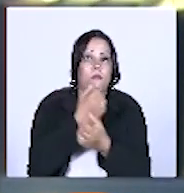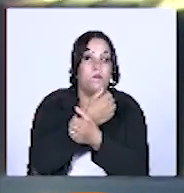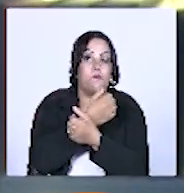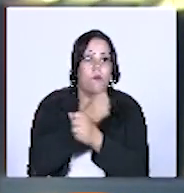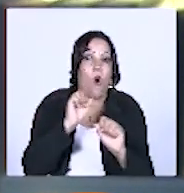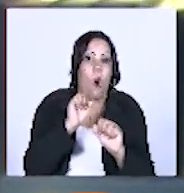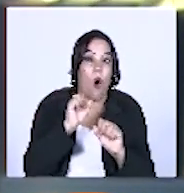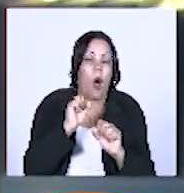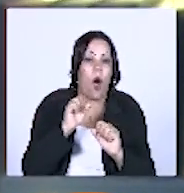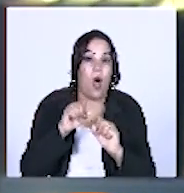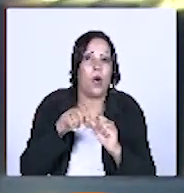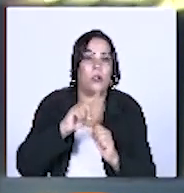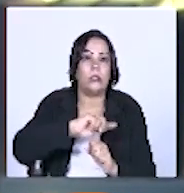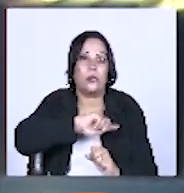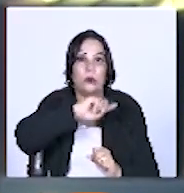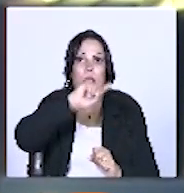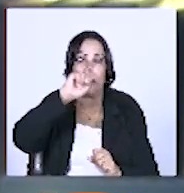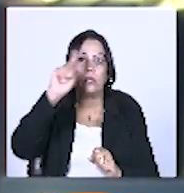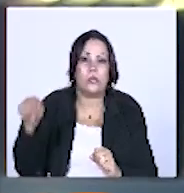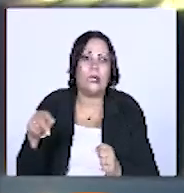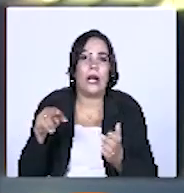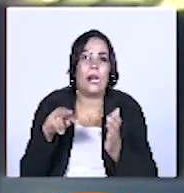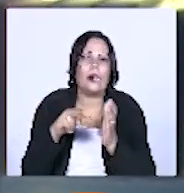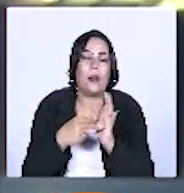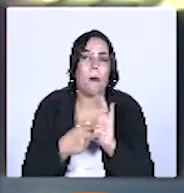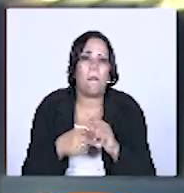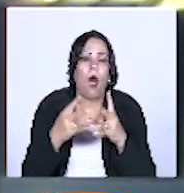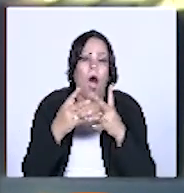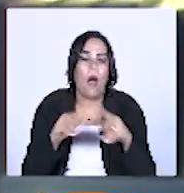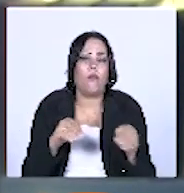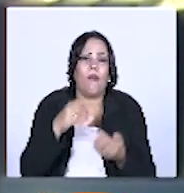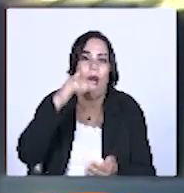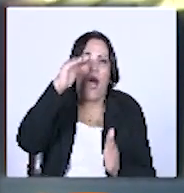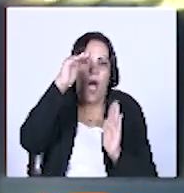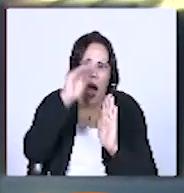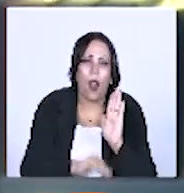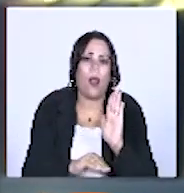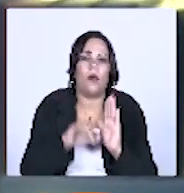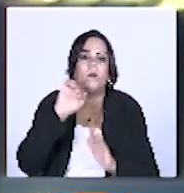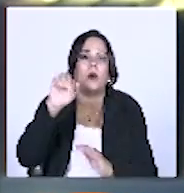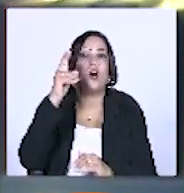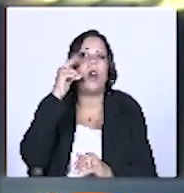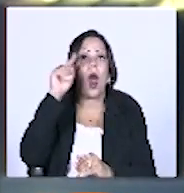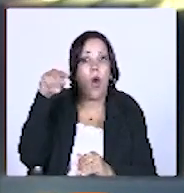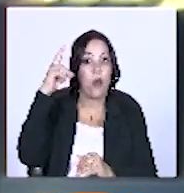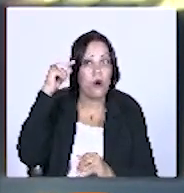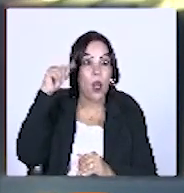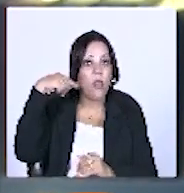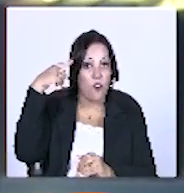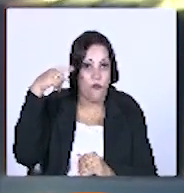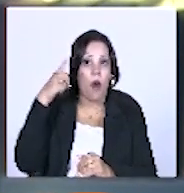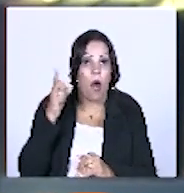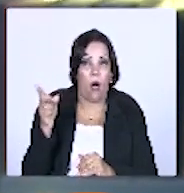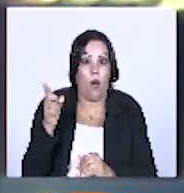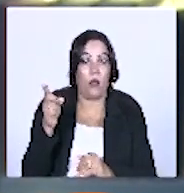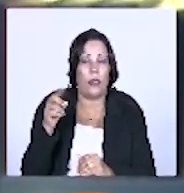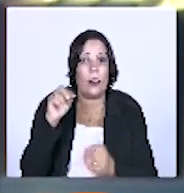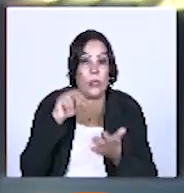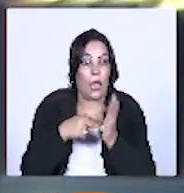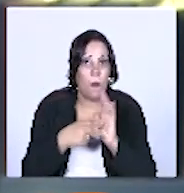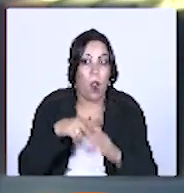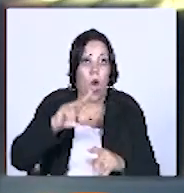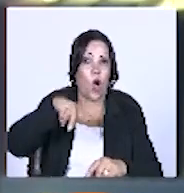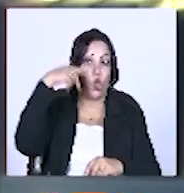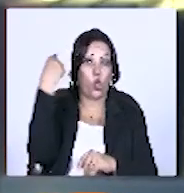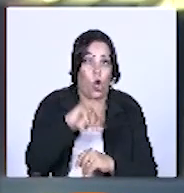الصاروخيه عقاب الحد ادنى لاسرائيل ولو فكرت اسرائيل انها تضرب